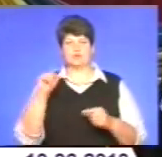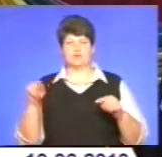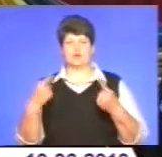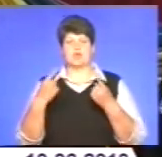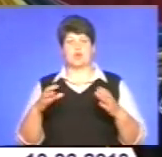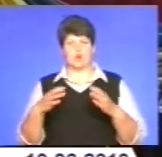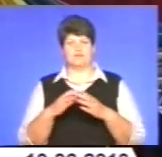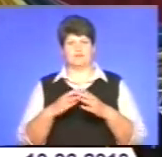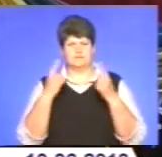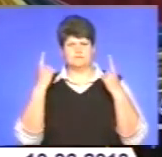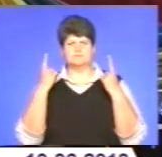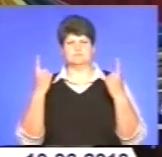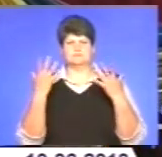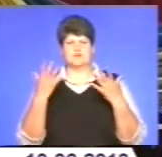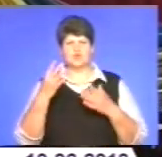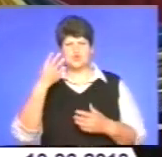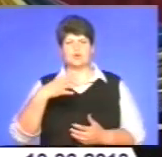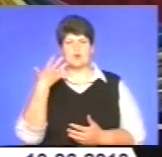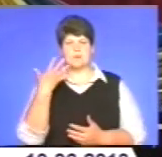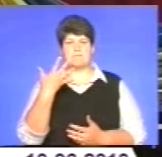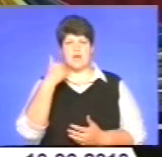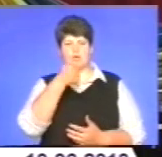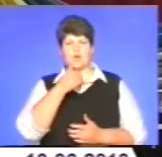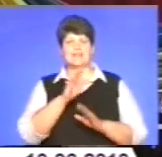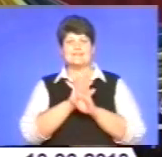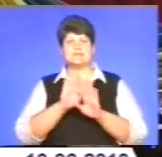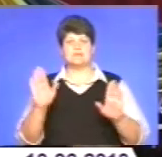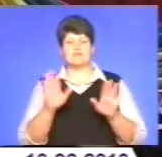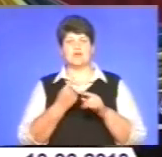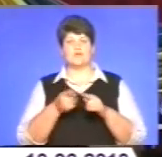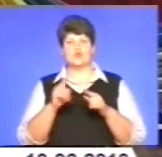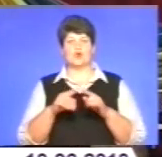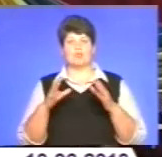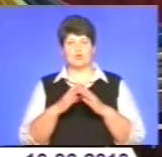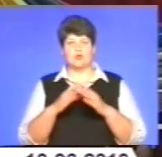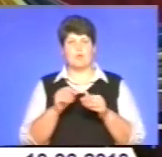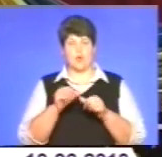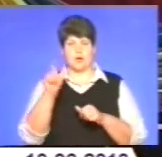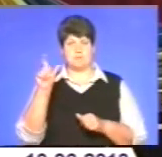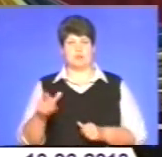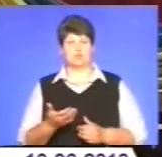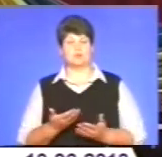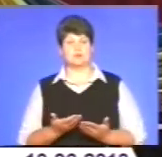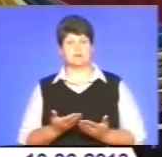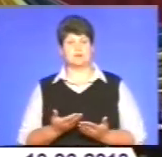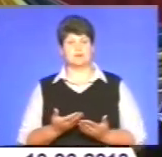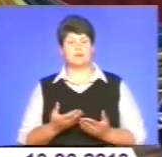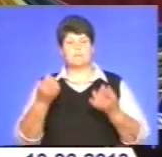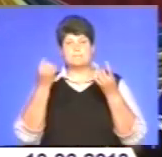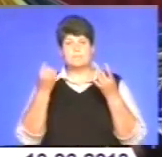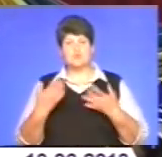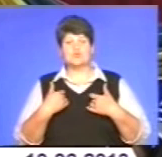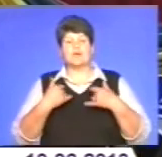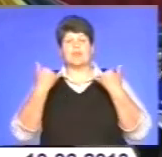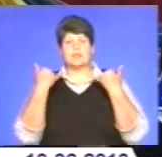Велика дата. Уявіть собі, 45 років співають в цьому колективі деякі люди. І просто я